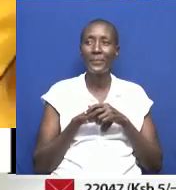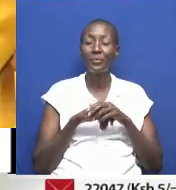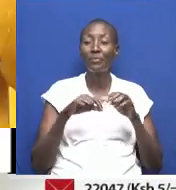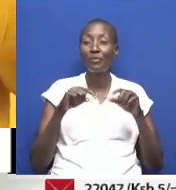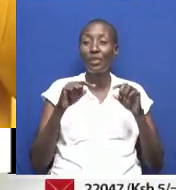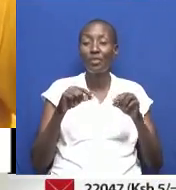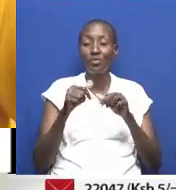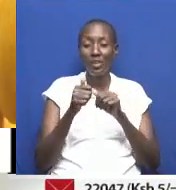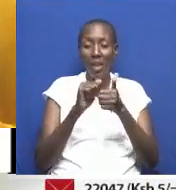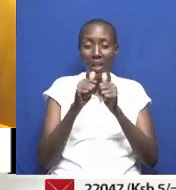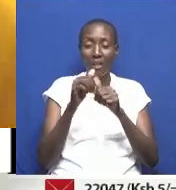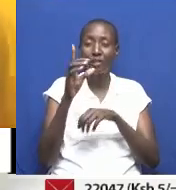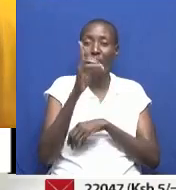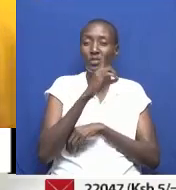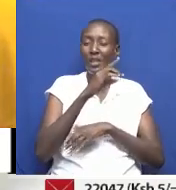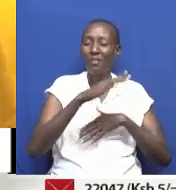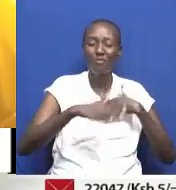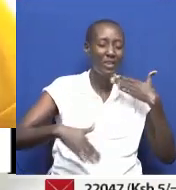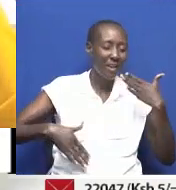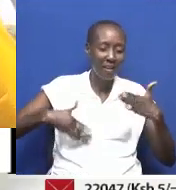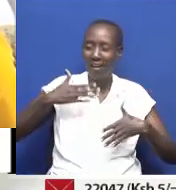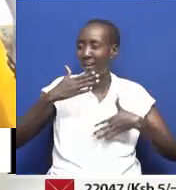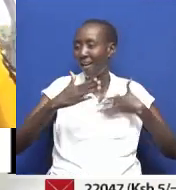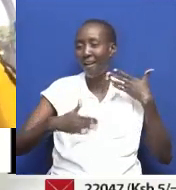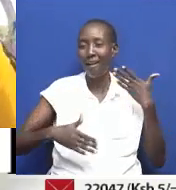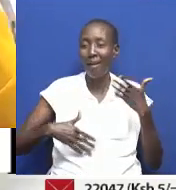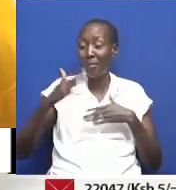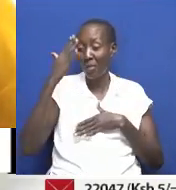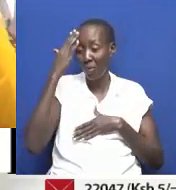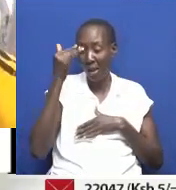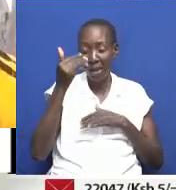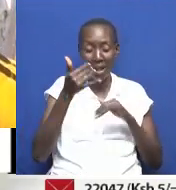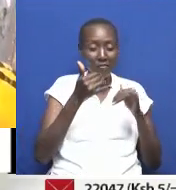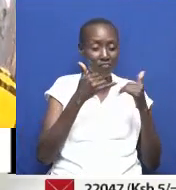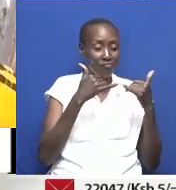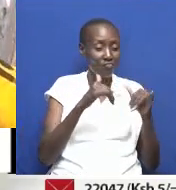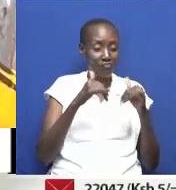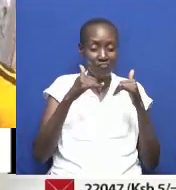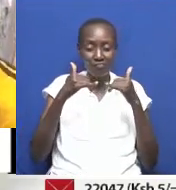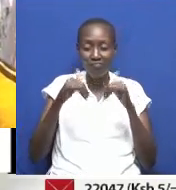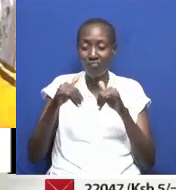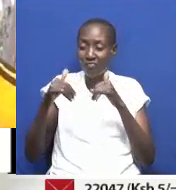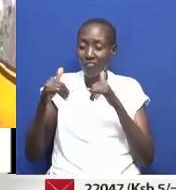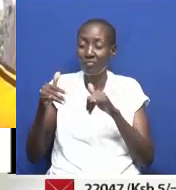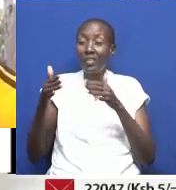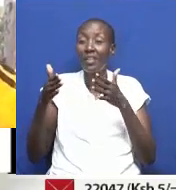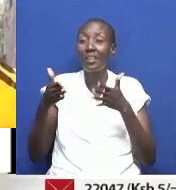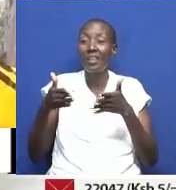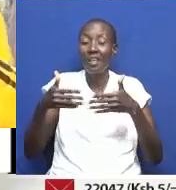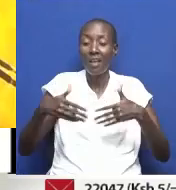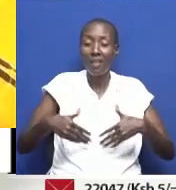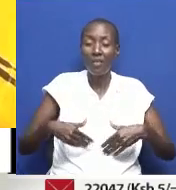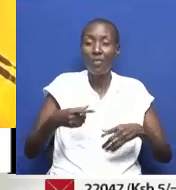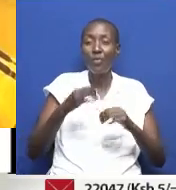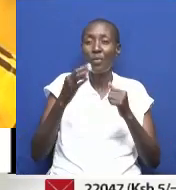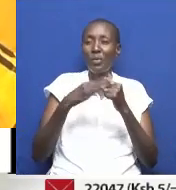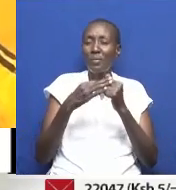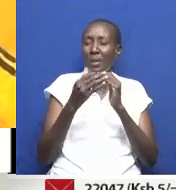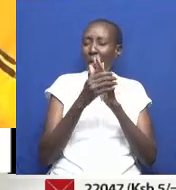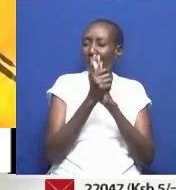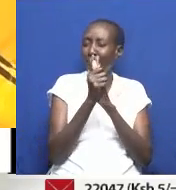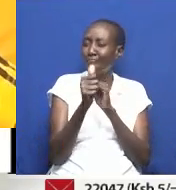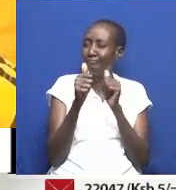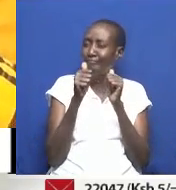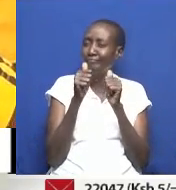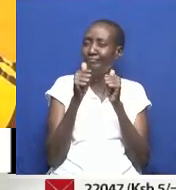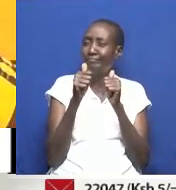ni siku ya sports na nimefurahi sana kwa sababu tunacheza hapa na vijana wetu wa Kibra na tumeona kuna talent sana. Kwa